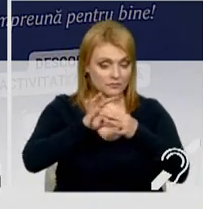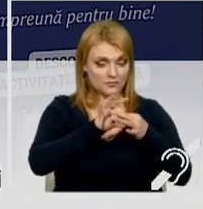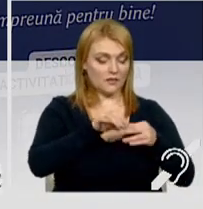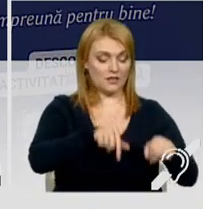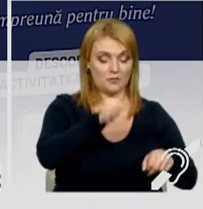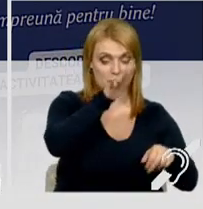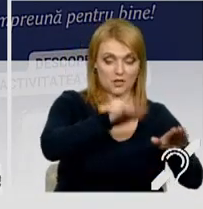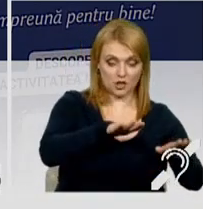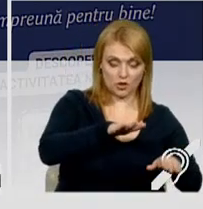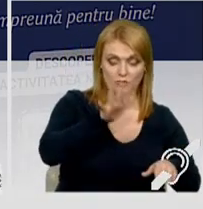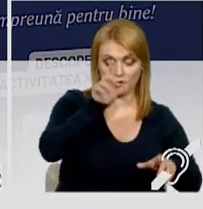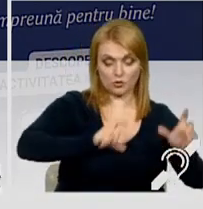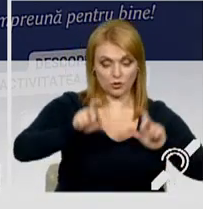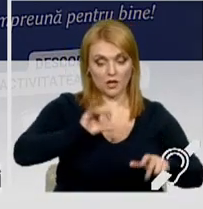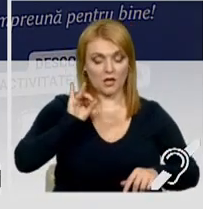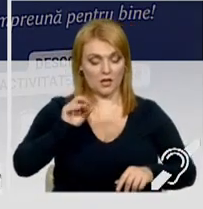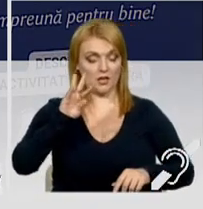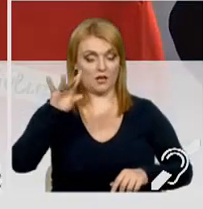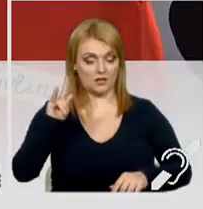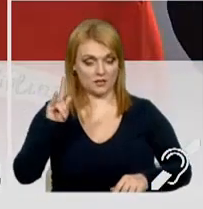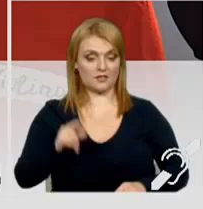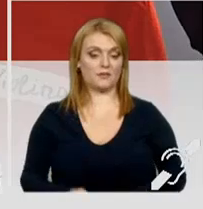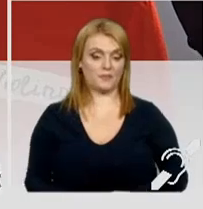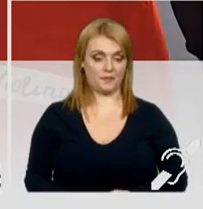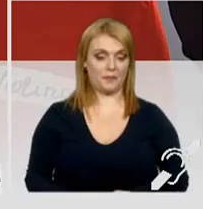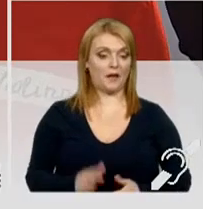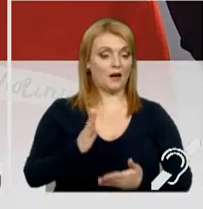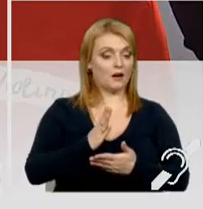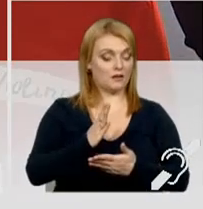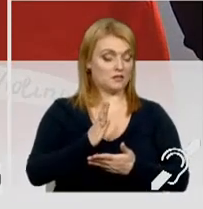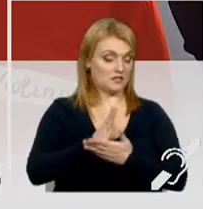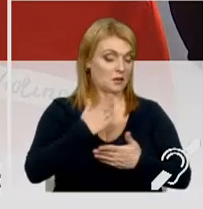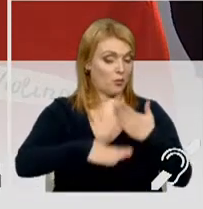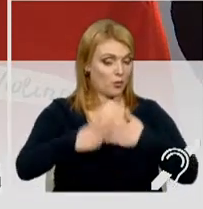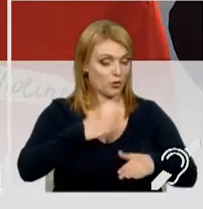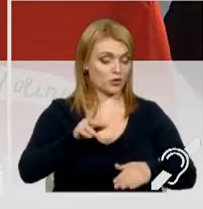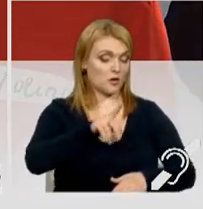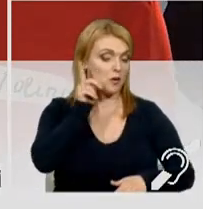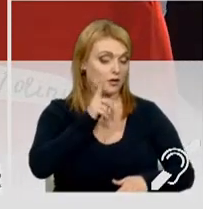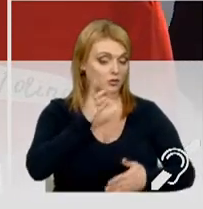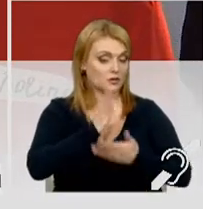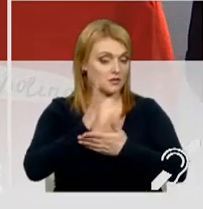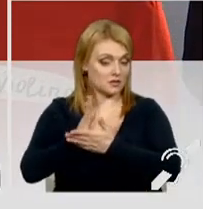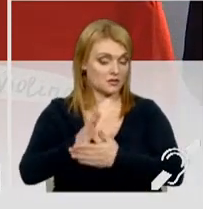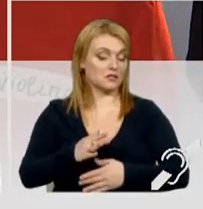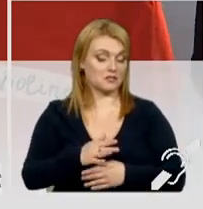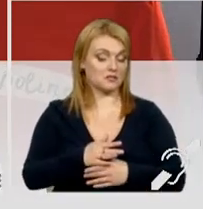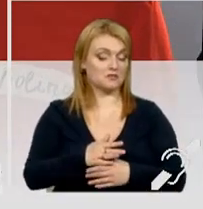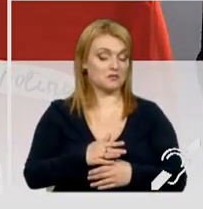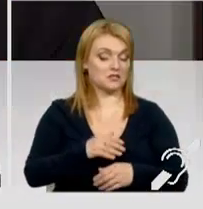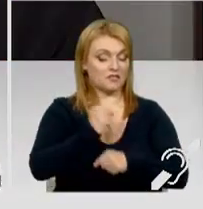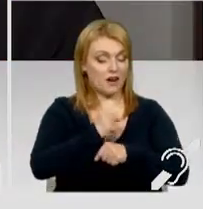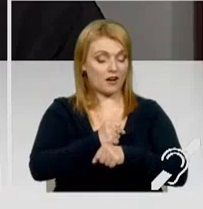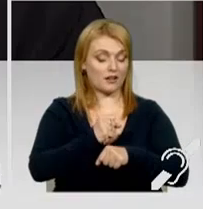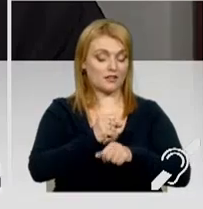ortodoxi, să spunem, de asta suntem aici la Chișinău astăzi. Ne bucurăm de faptul că tinerii vor și aici să facă lucruri